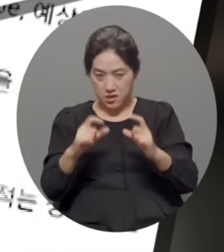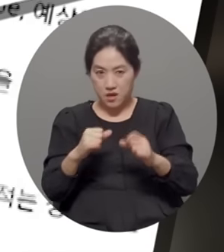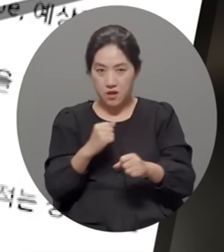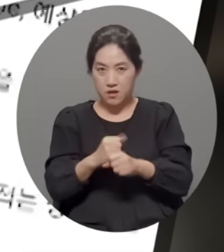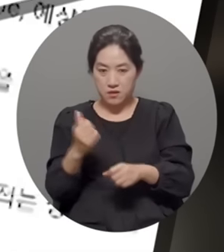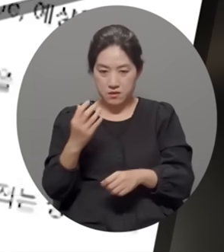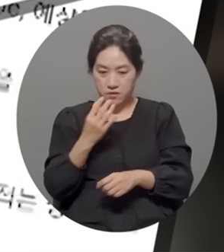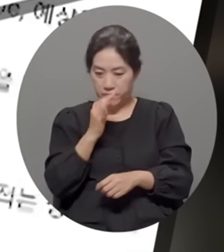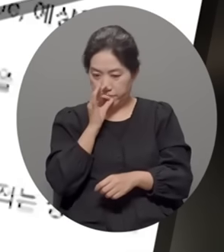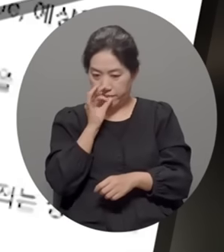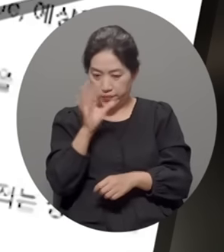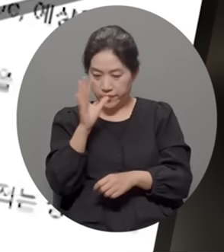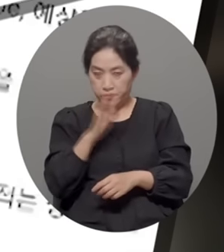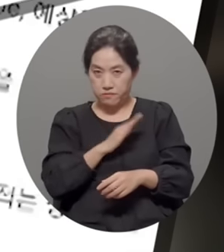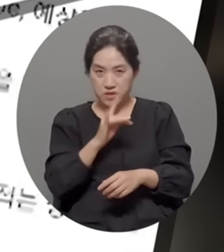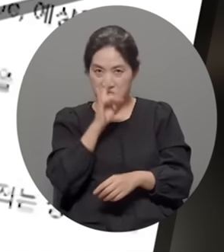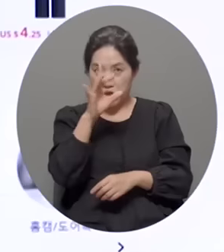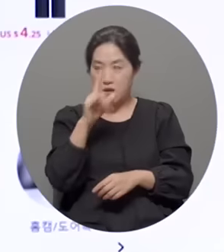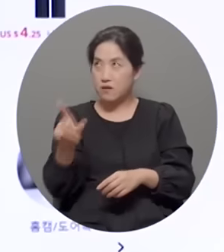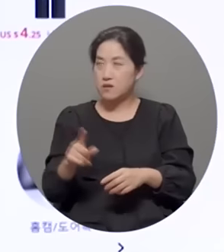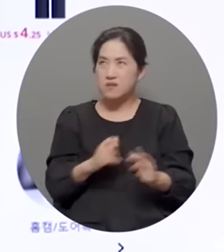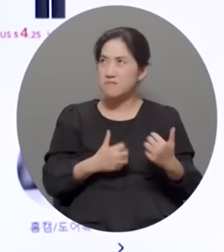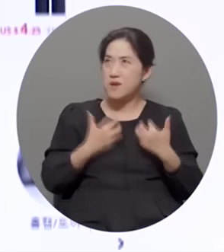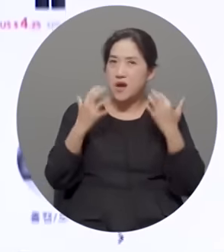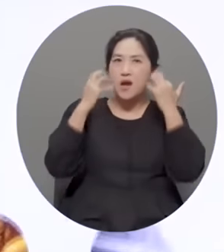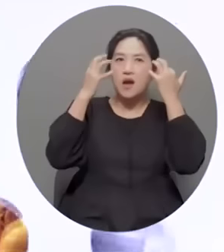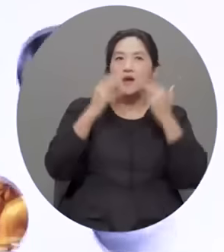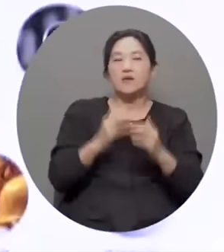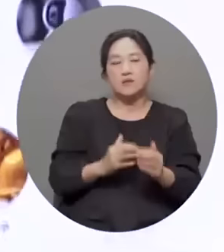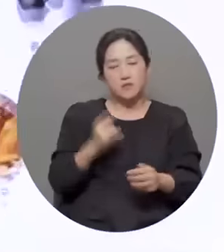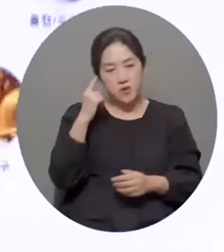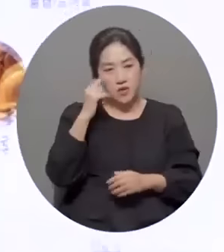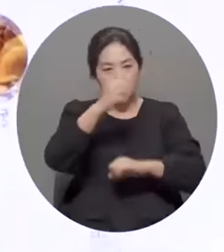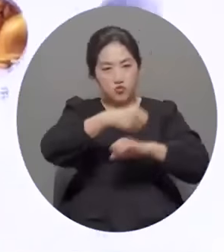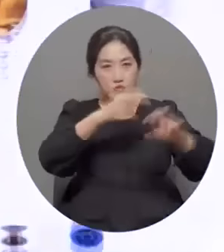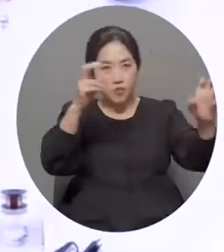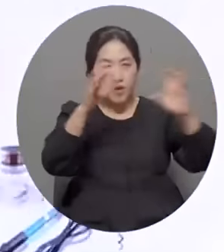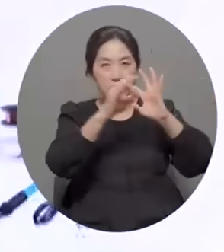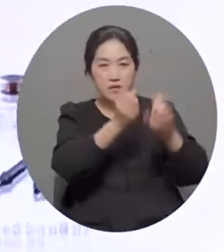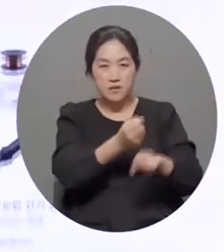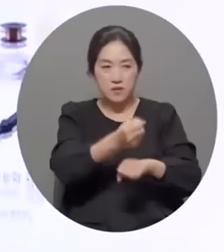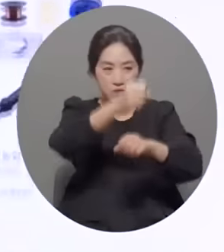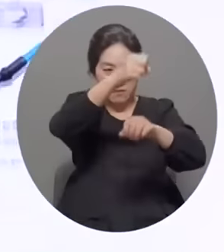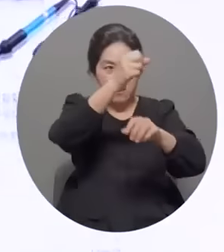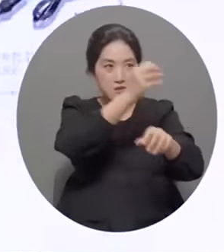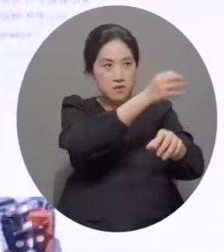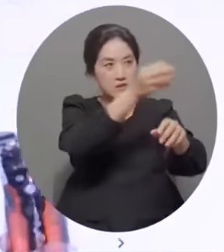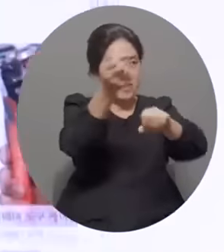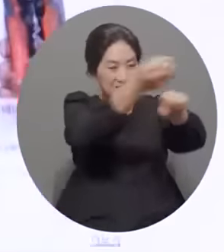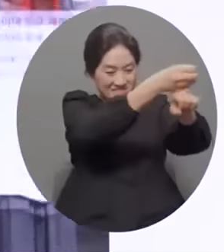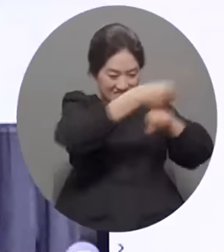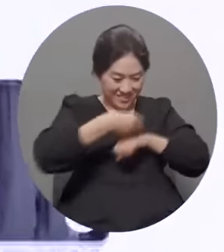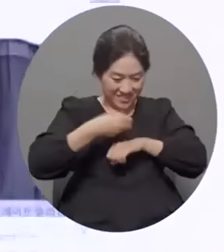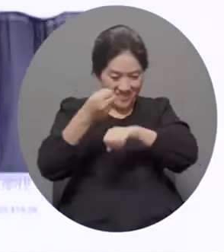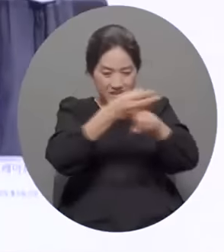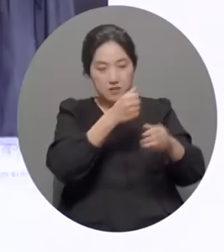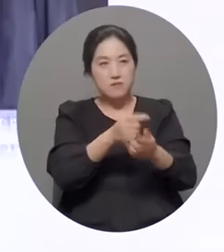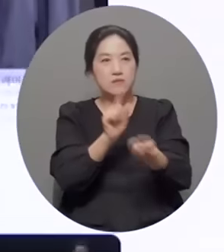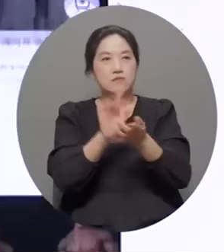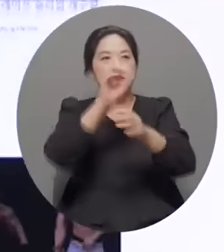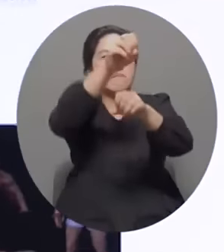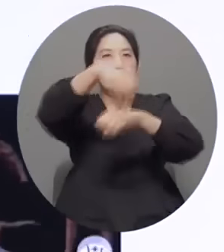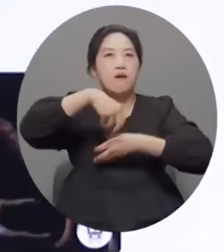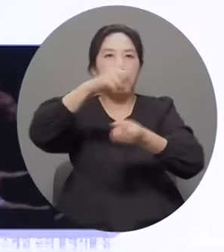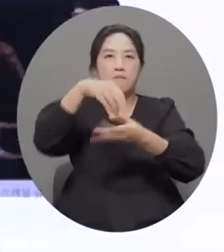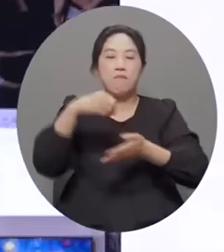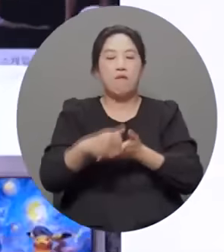여론이 강하게 들끓은 이유입니다. 수입 업체를 통한 기존 유통 방식 대신 개인이 직접 물품을 들여오는 직구에